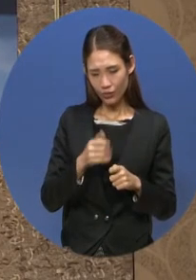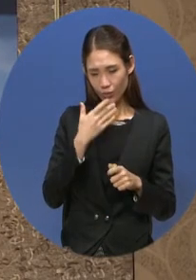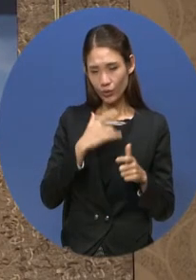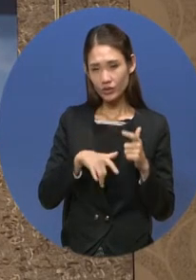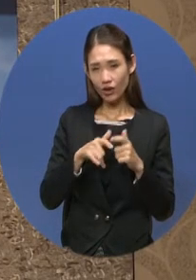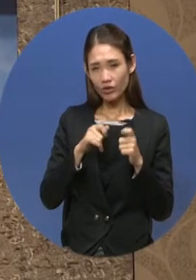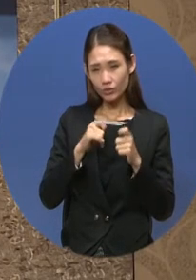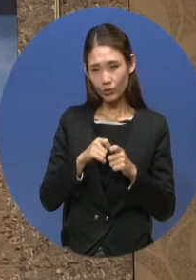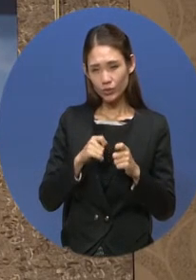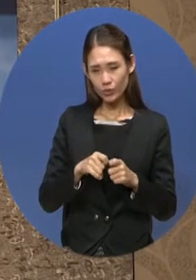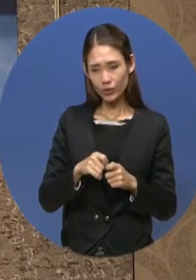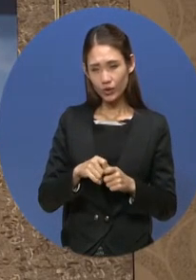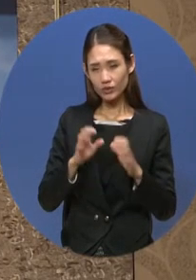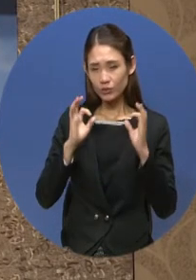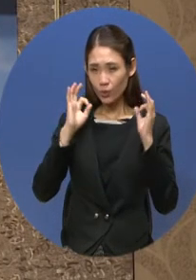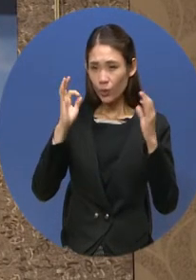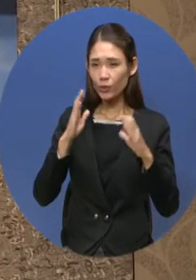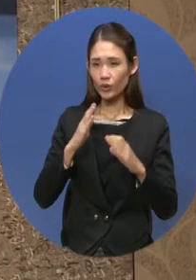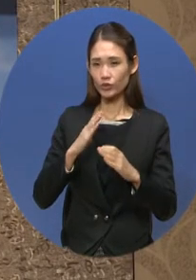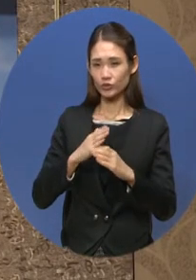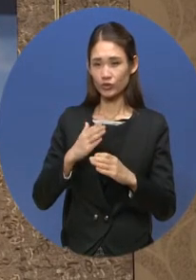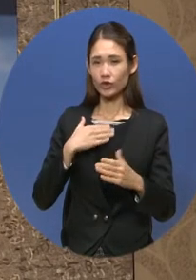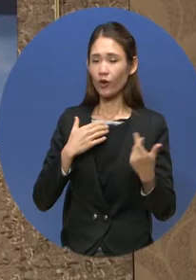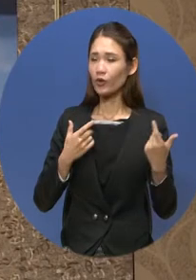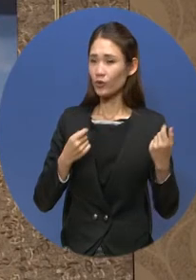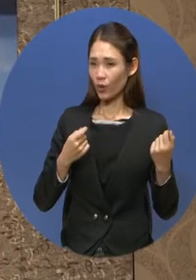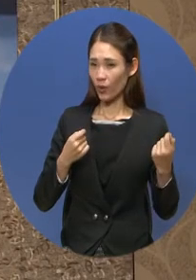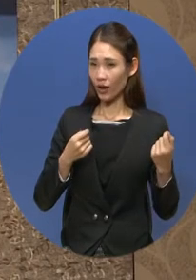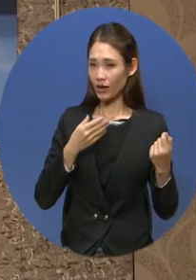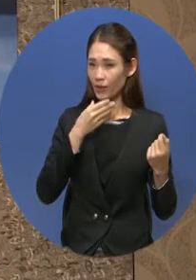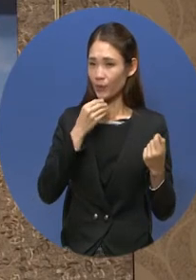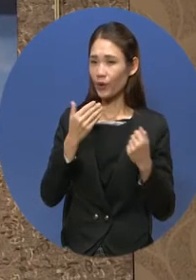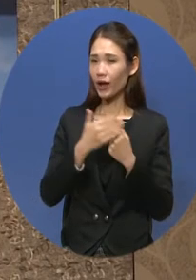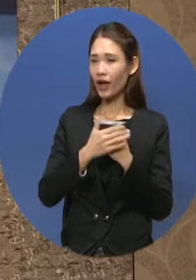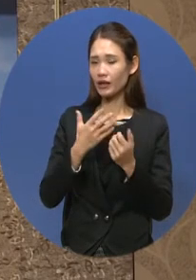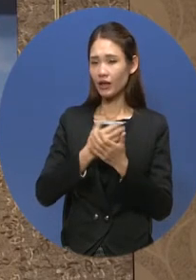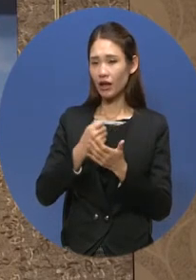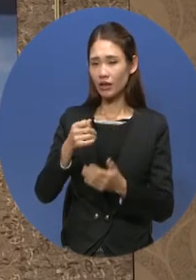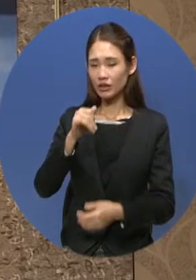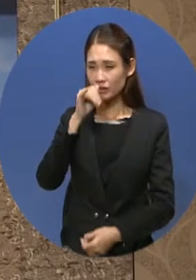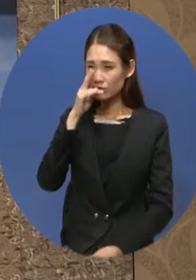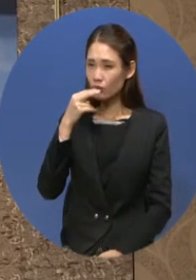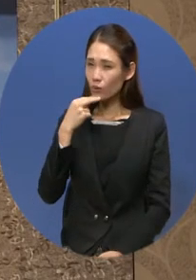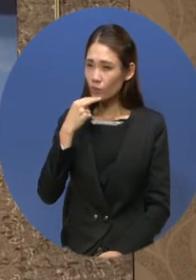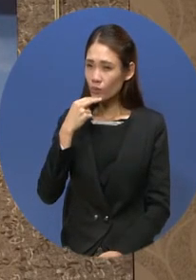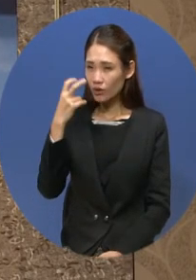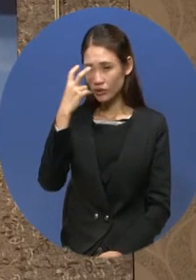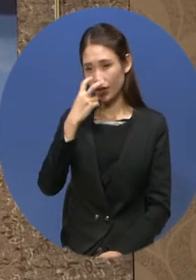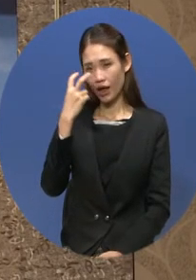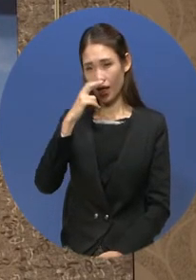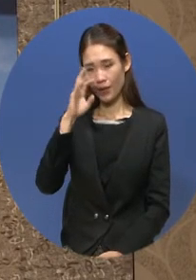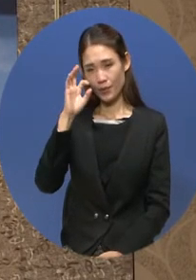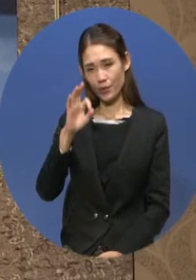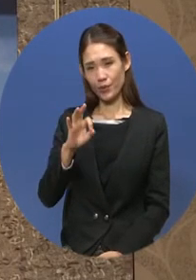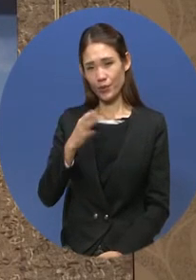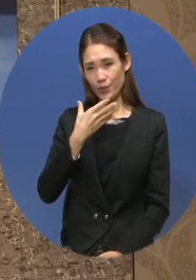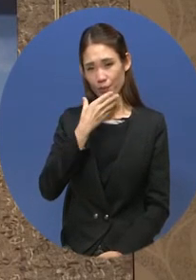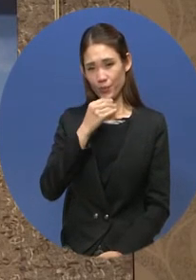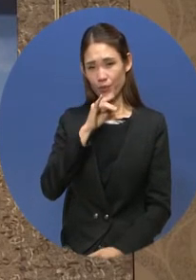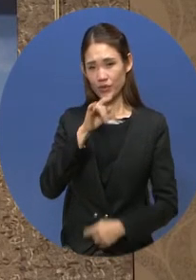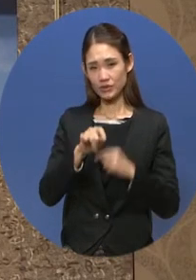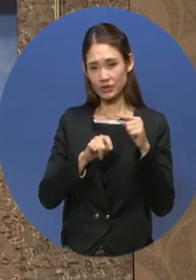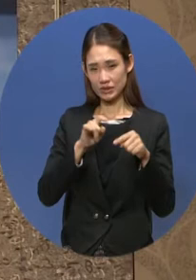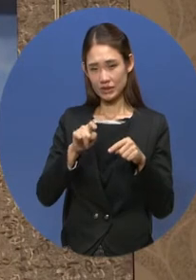촘촘하게 하려고 노력을 하고 있고요. 저희들도 역시 복지의 사각지대는 없는지 항상 살펴보면서 네. 복지의 실천을